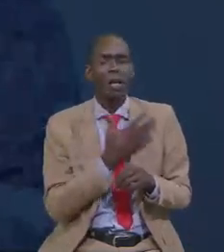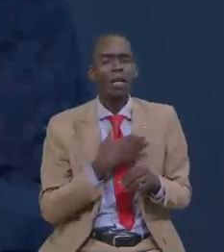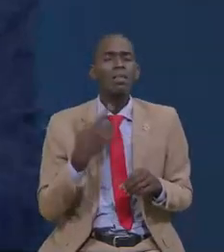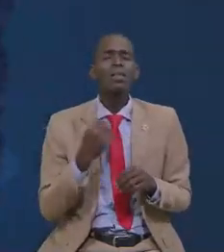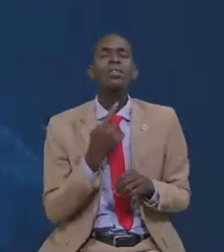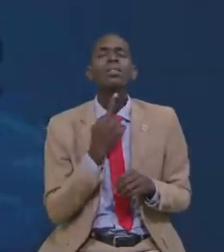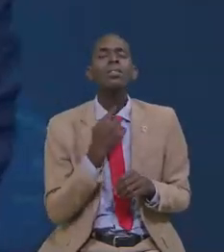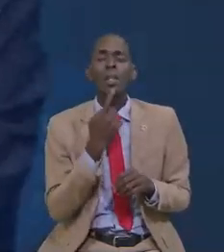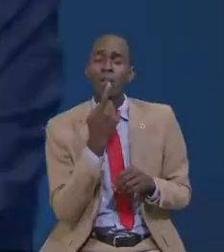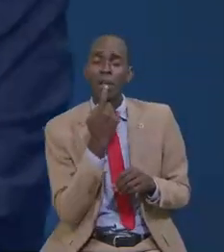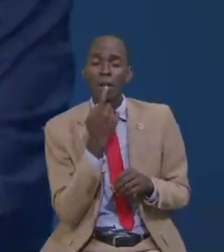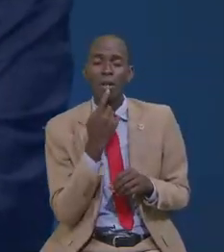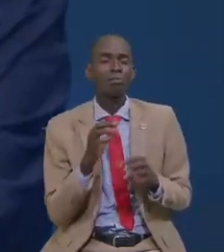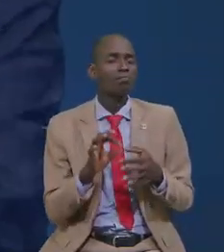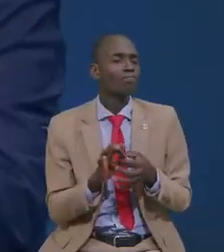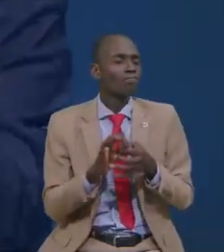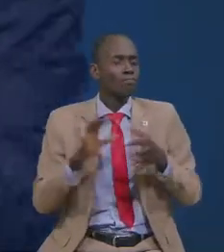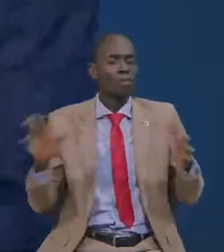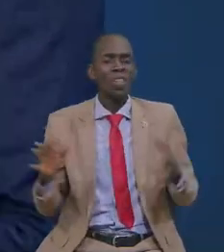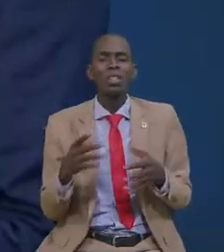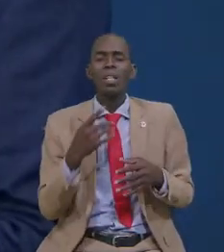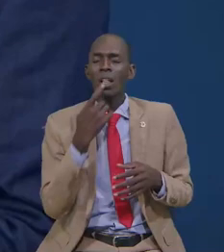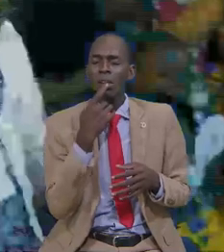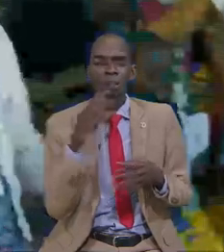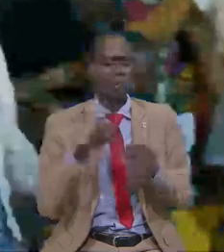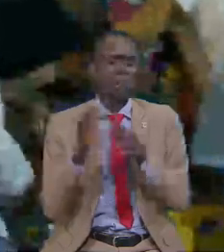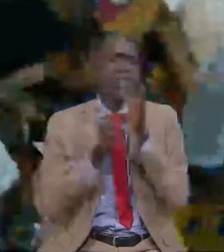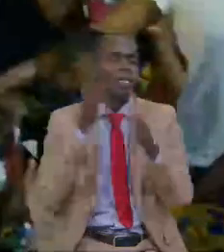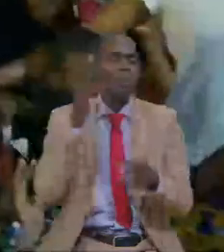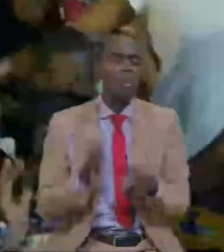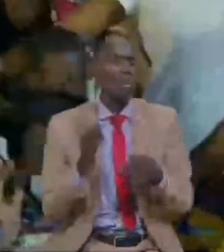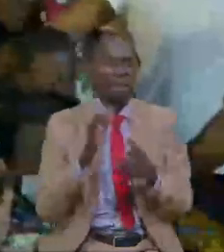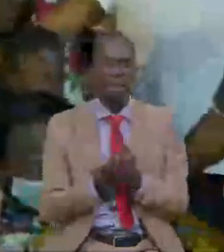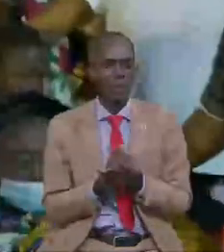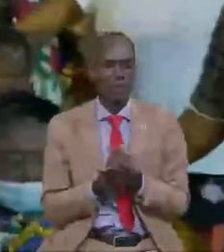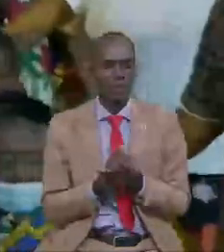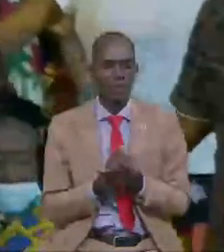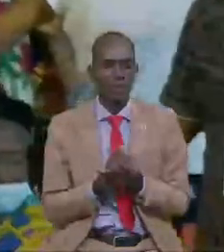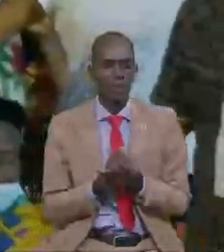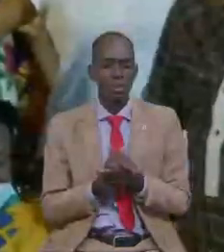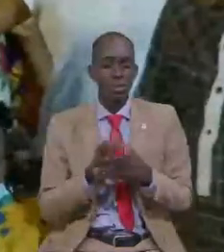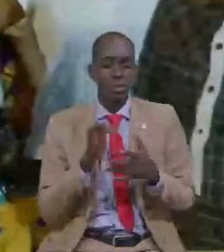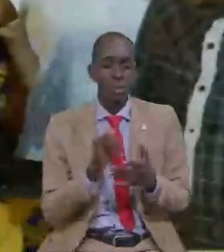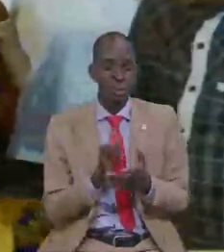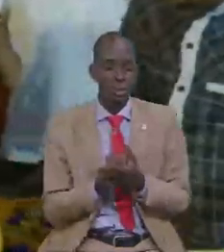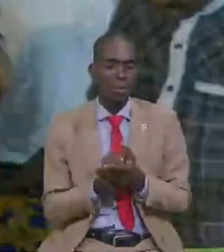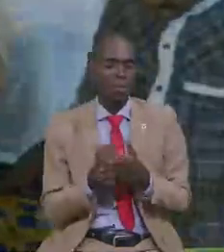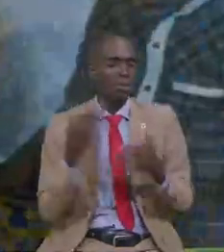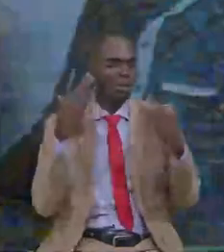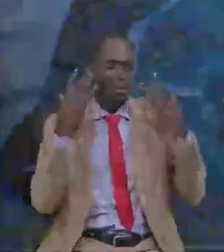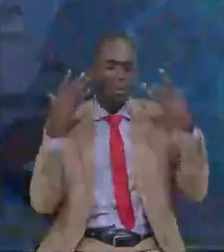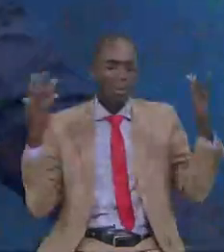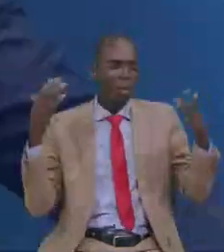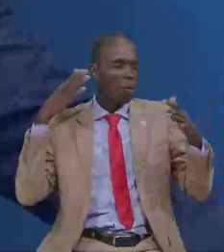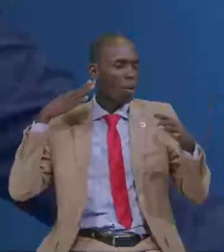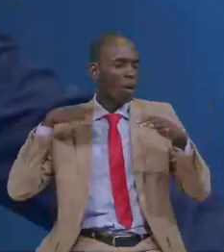leurs oreilles, ce mal de leur langue, délie leur corde vocale et qu'ils parlent au